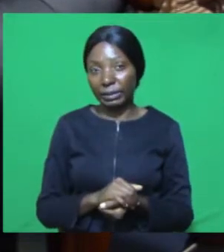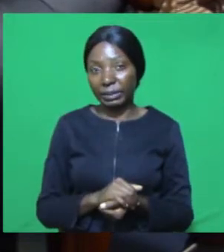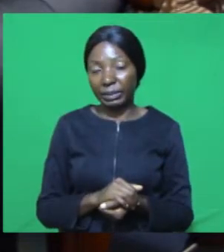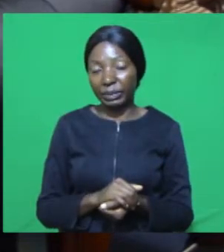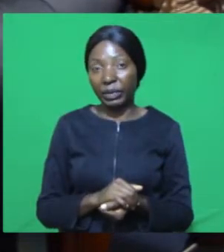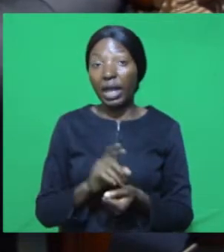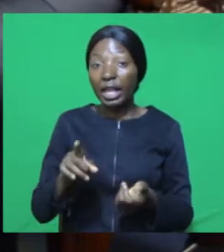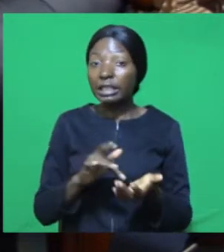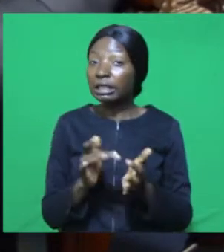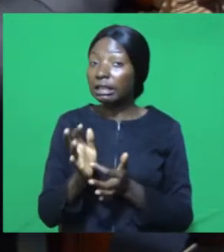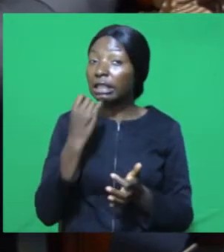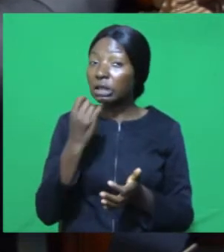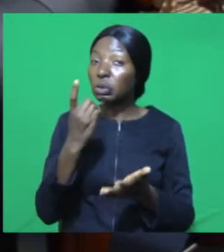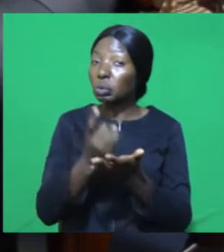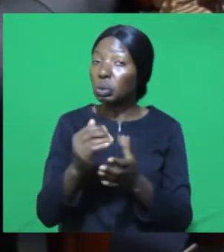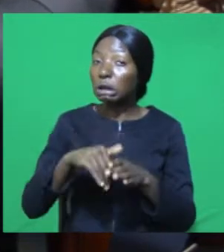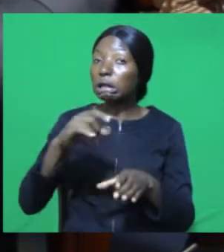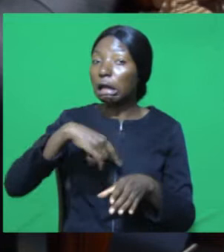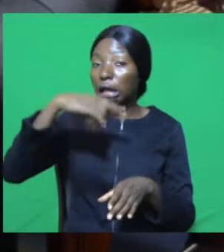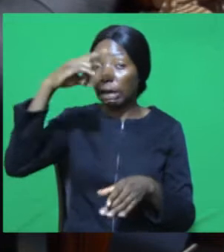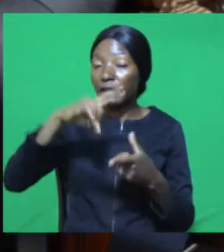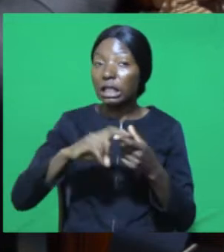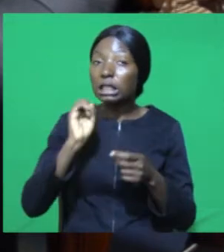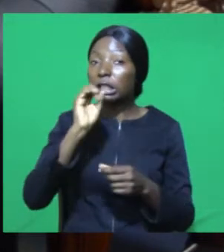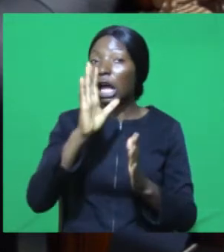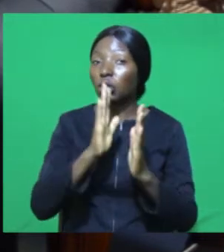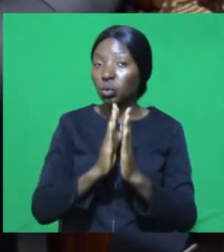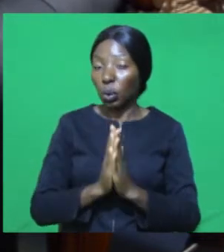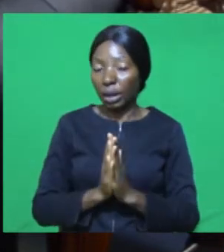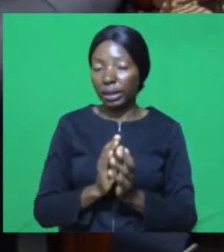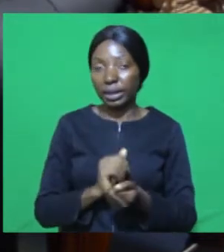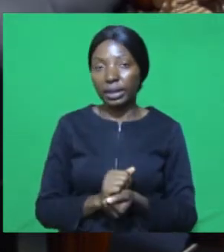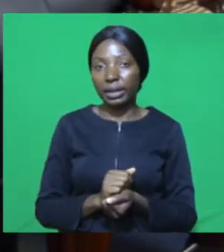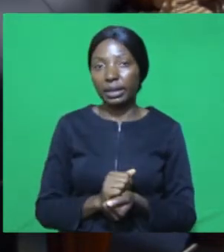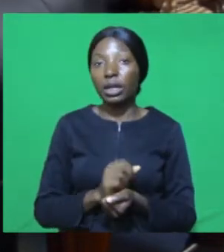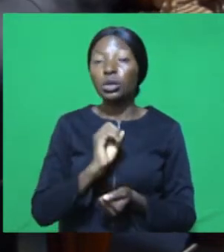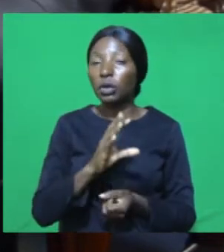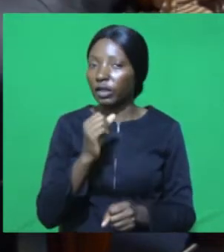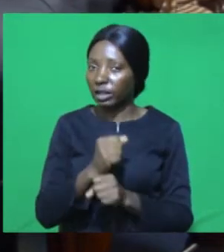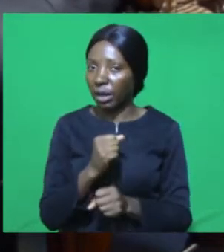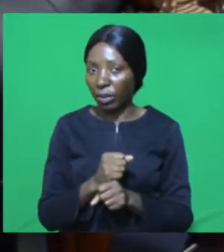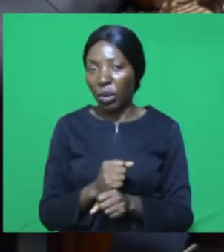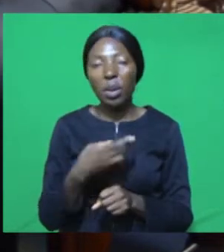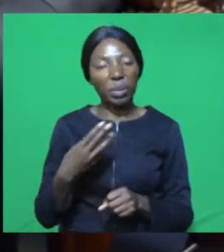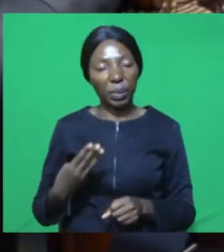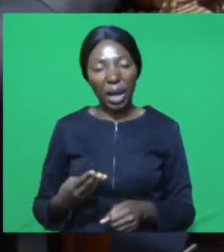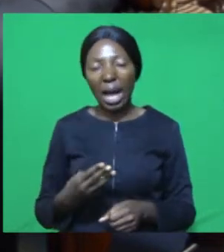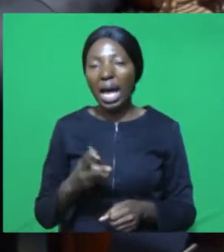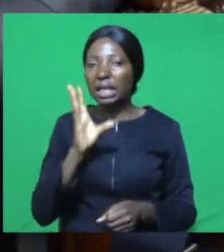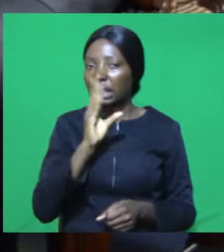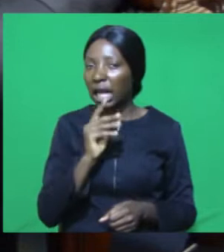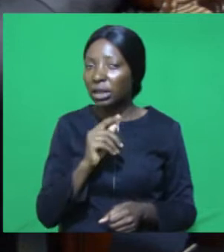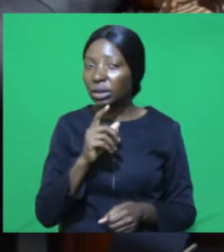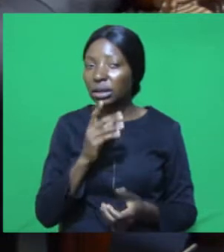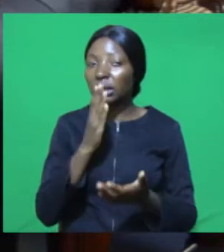obstructor. Basa rinoitwa na Christu kudenga. Kudenga. Sanctuary. Right, mama, some examples. Zvezvo kuti vanhu vakatanga